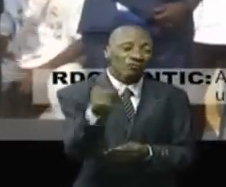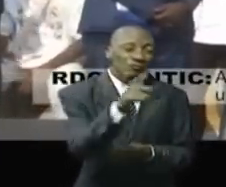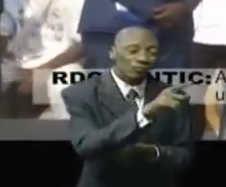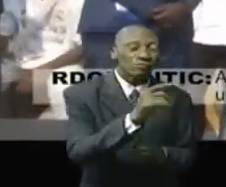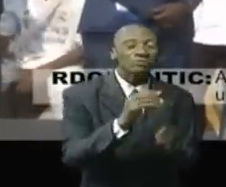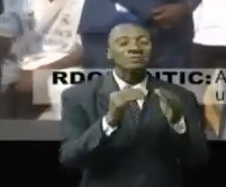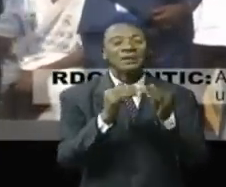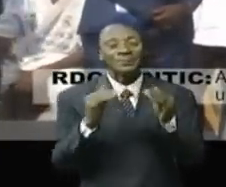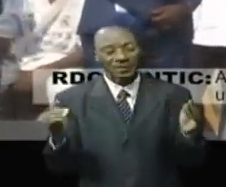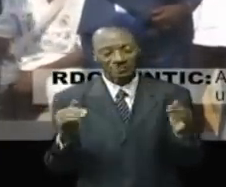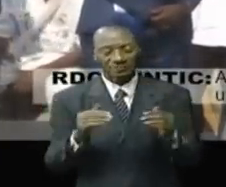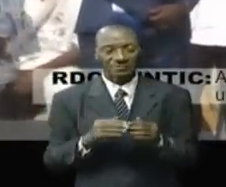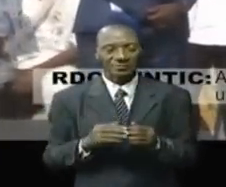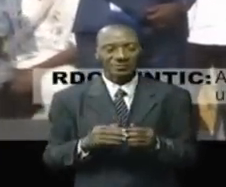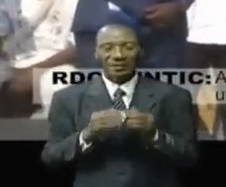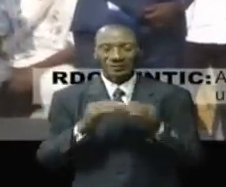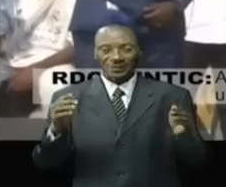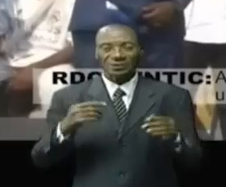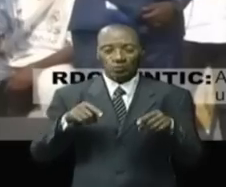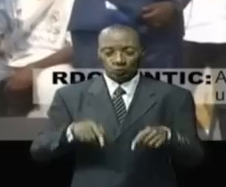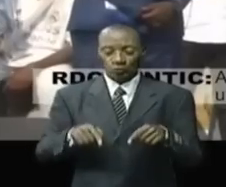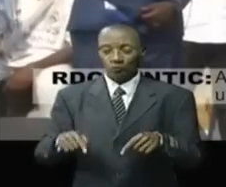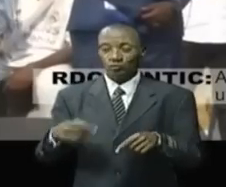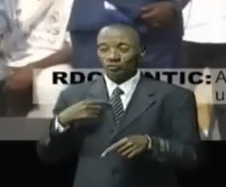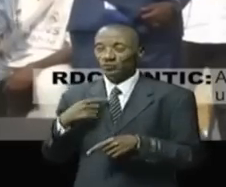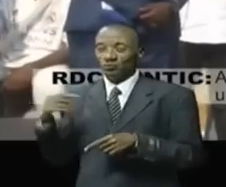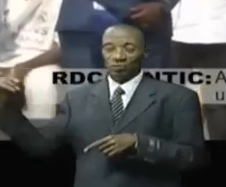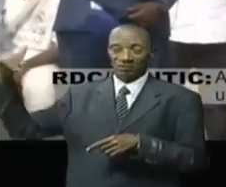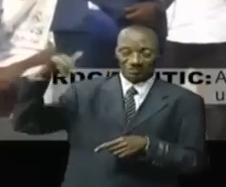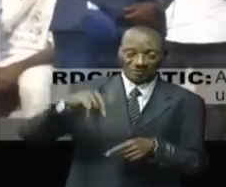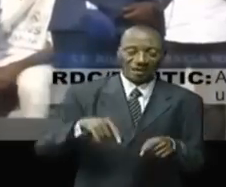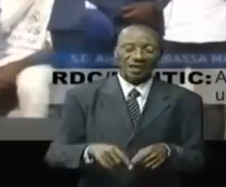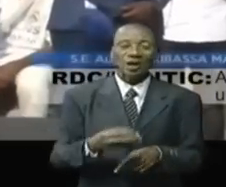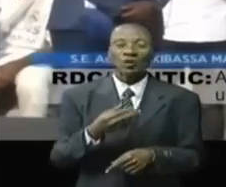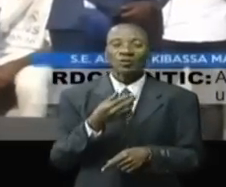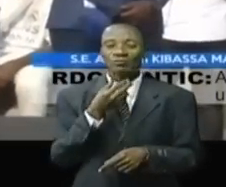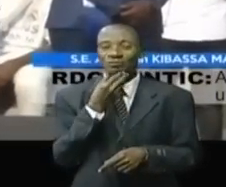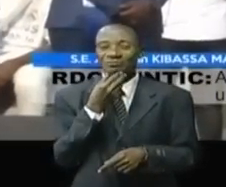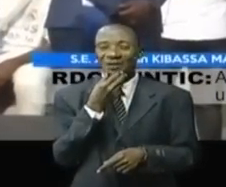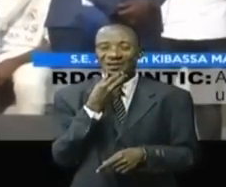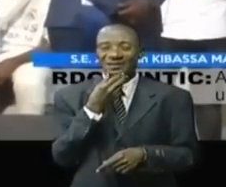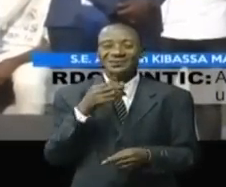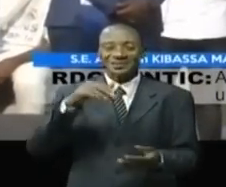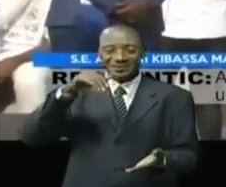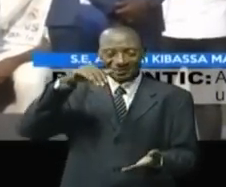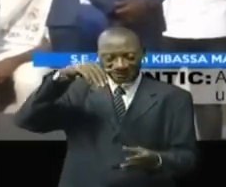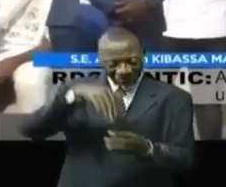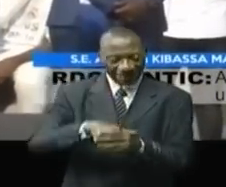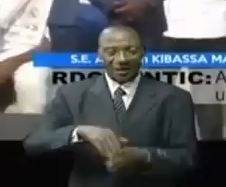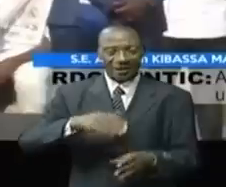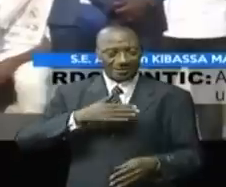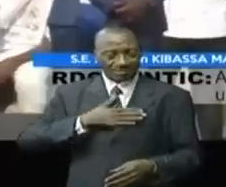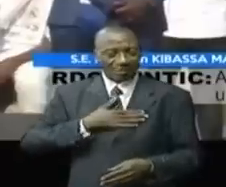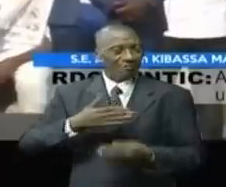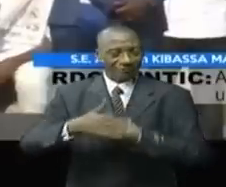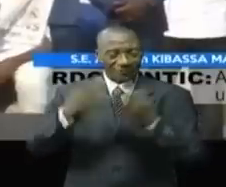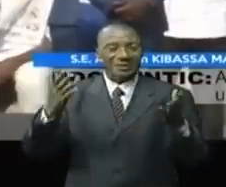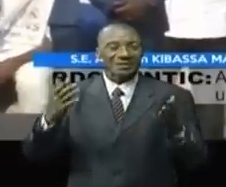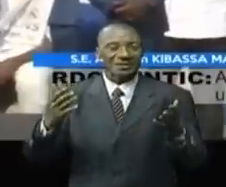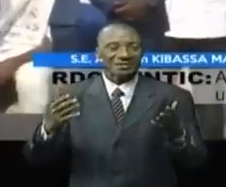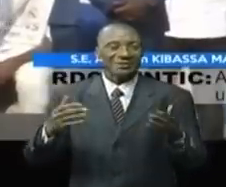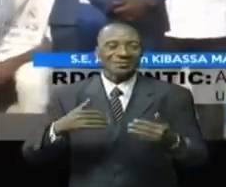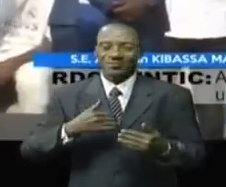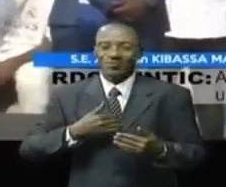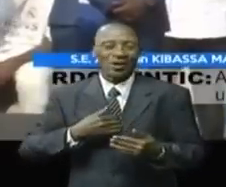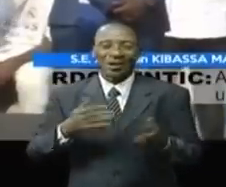Je me suis senti chez moi. Je n'ai senti aucune différence. Aimons-nous les uns les